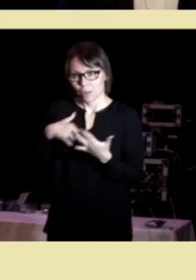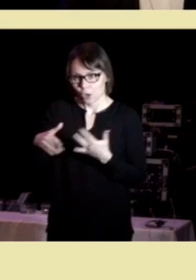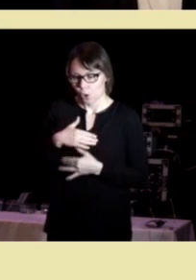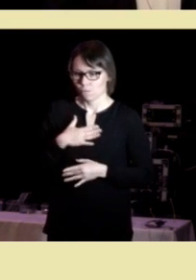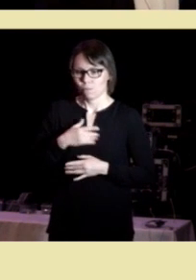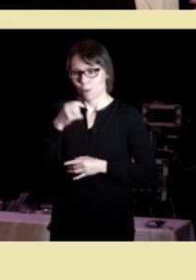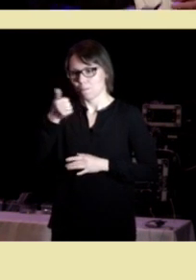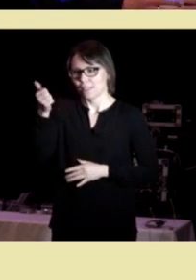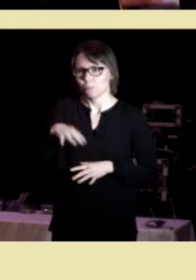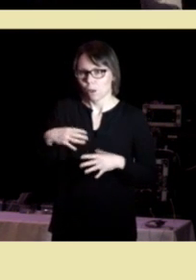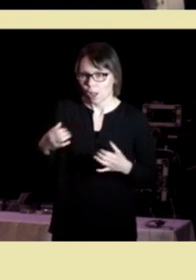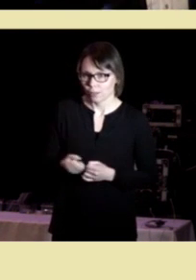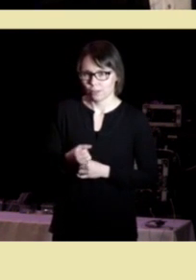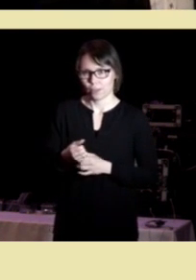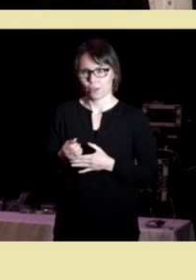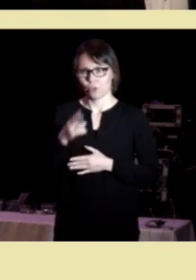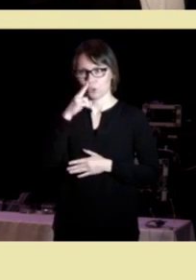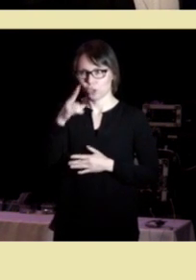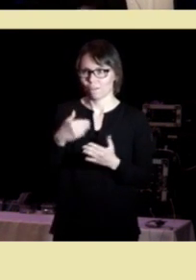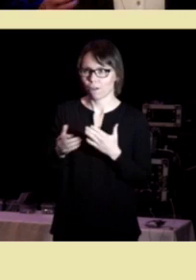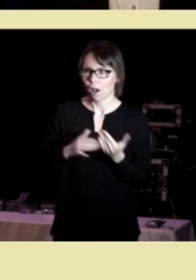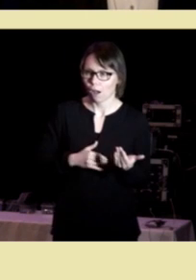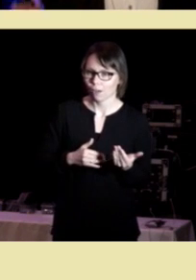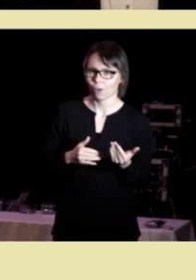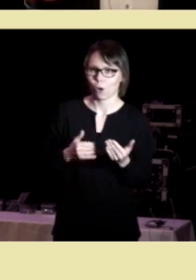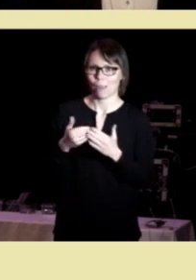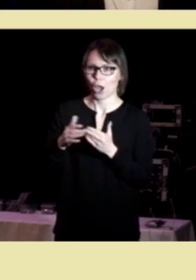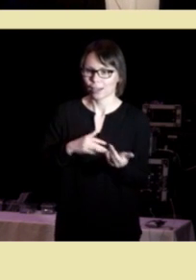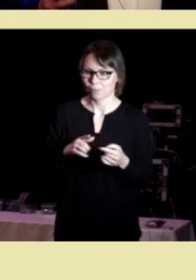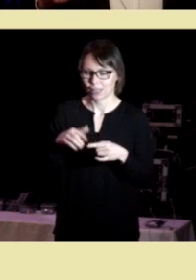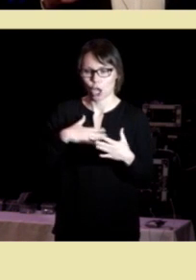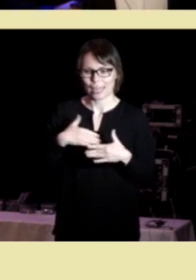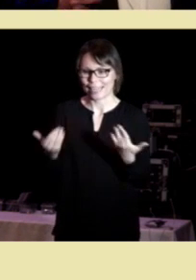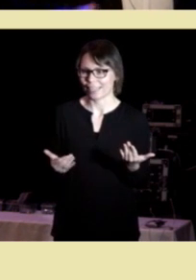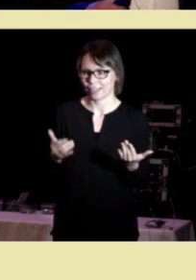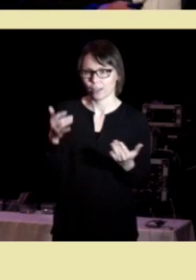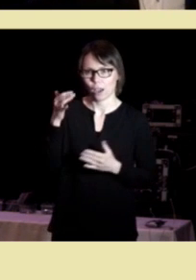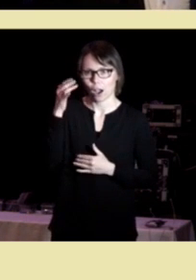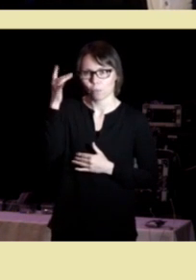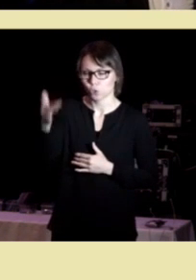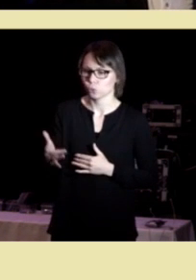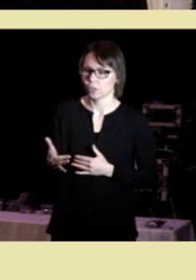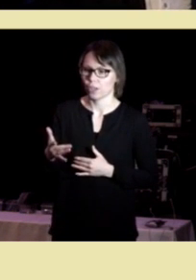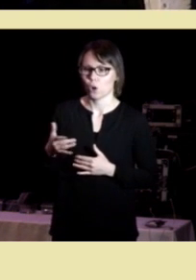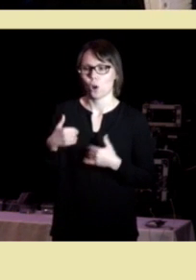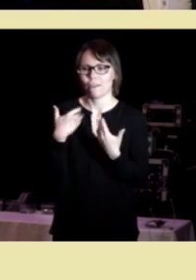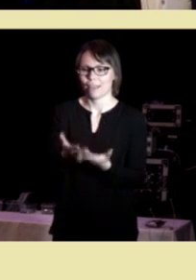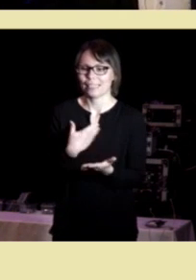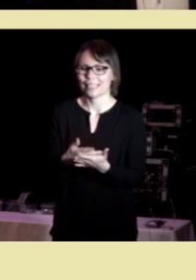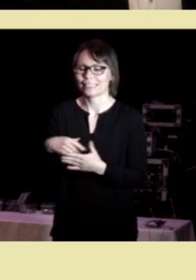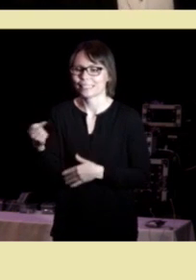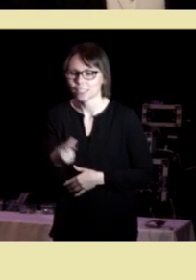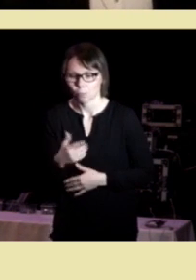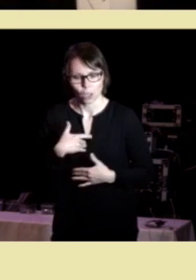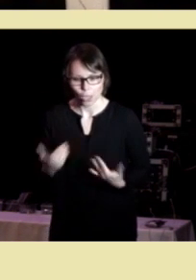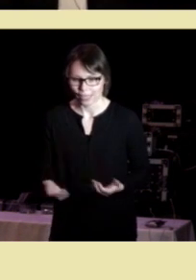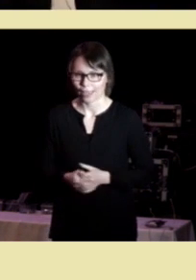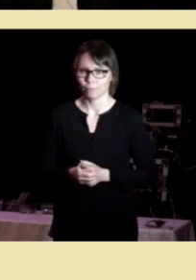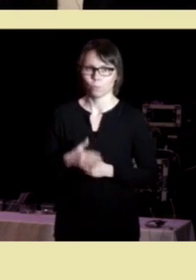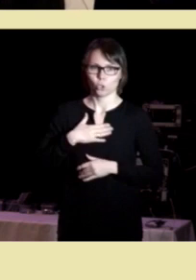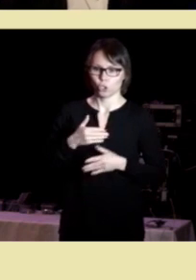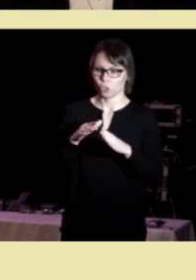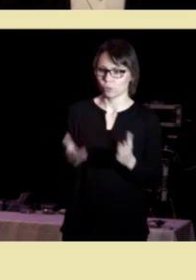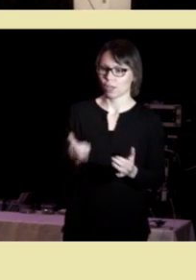vil levere den nyeste behandlingen, de er opptatt av kvalitet, men de har ingen ambisjoner om å levere tjenesten kjapt. Og det er slik